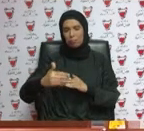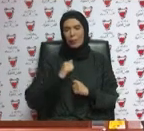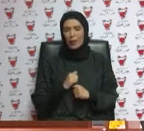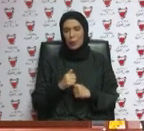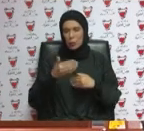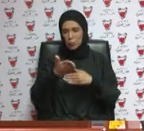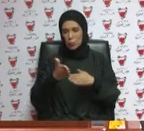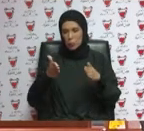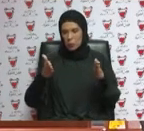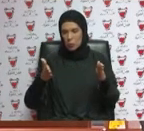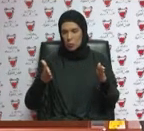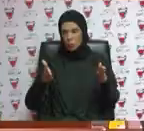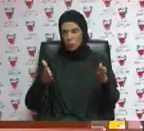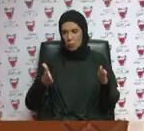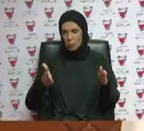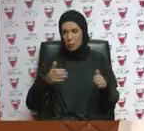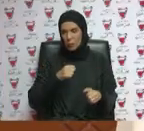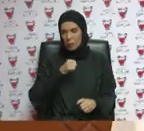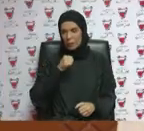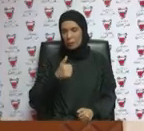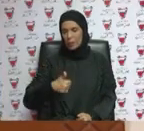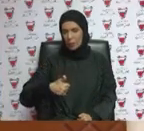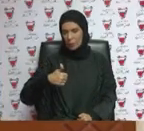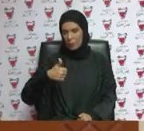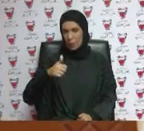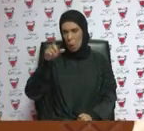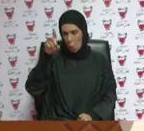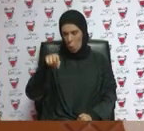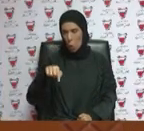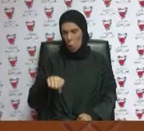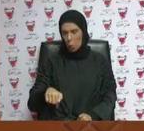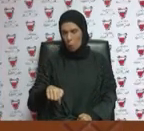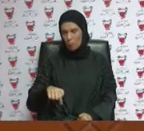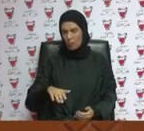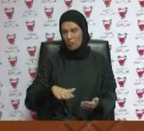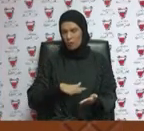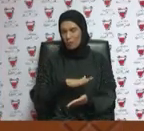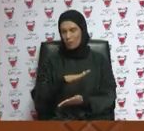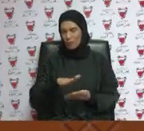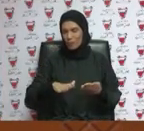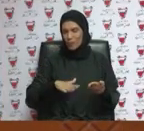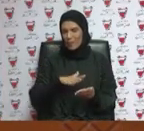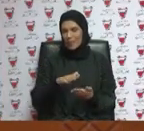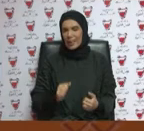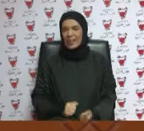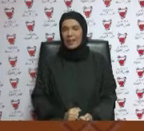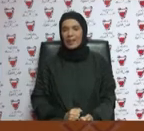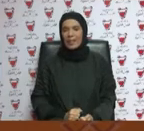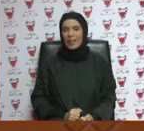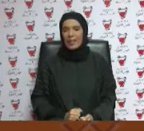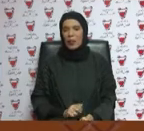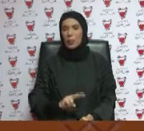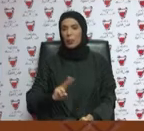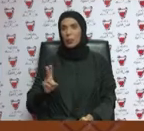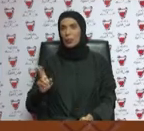التقاعد ونمشي الحمد لله على أحسن ما يكون، واليوم في هذه الأزمة يقلبها من محنة